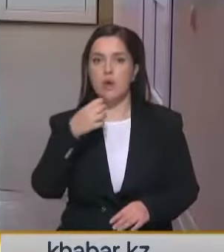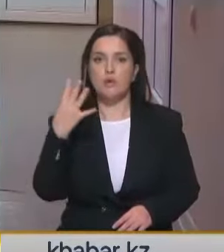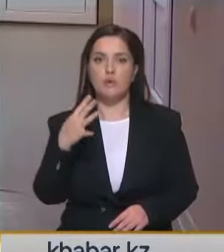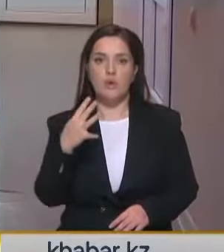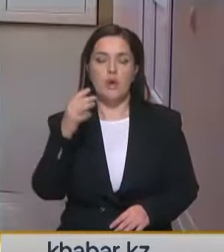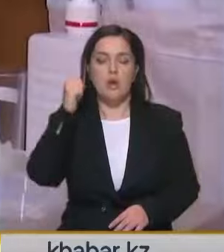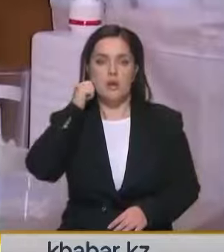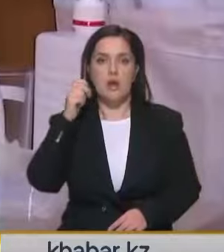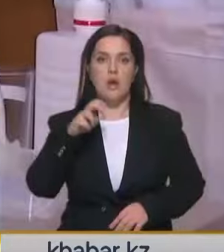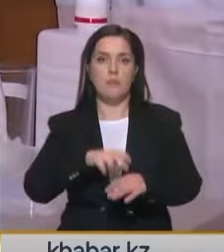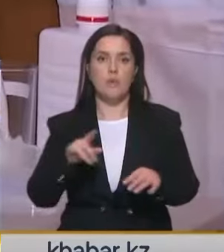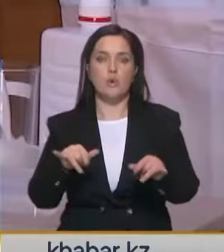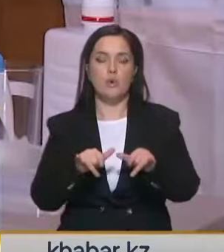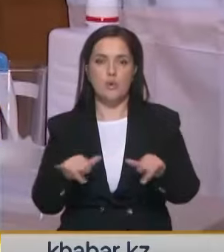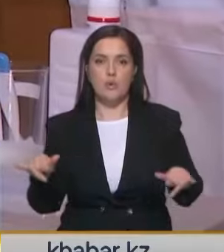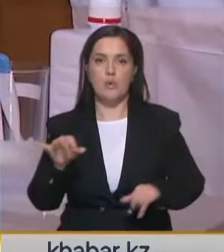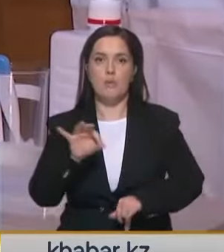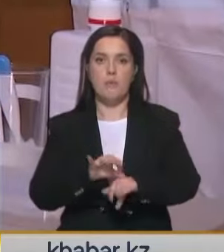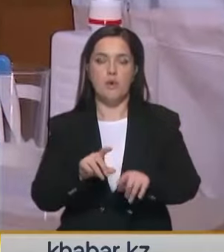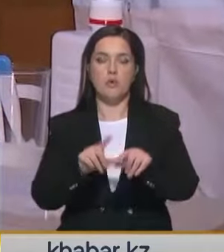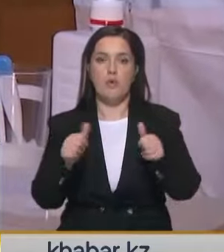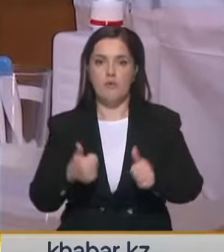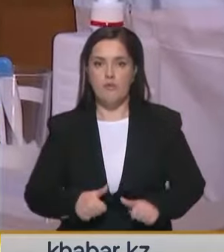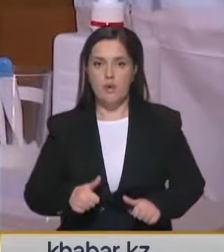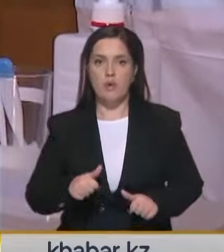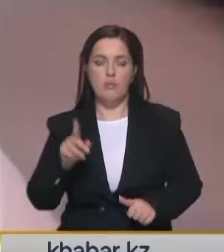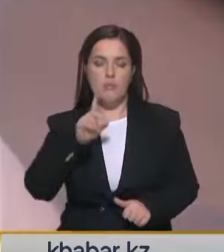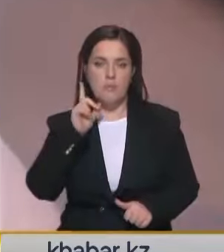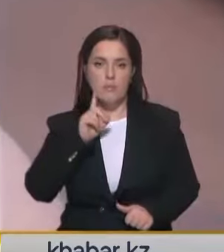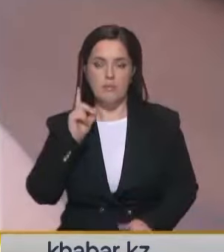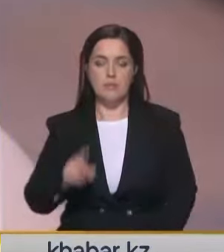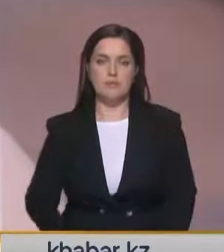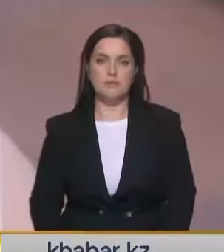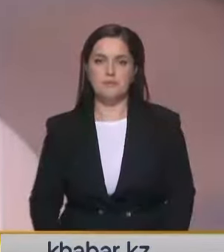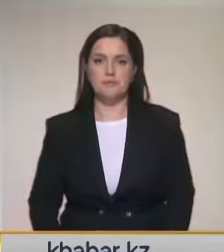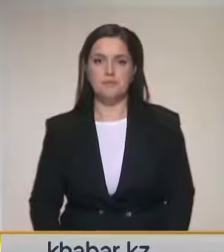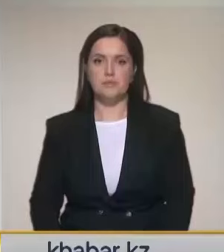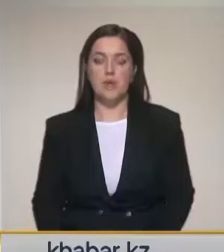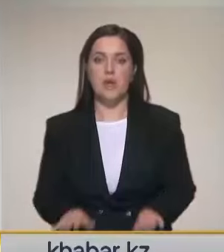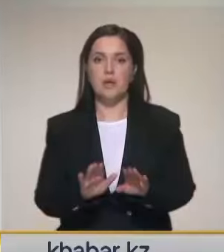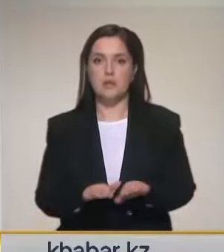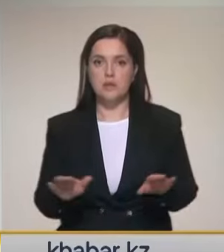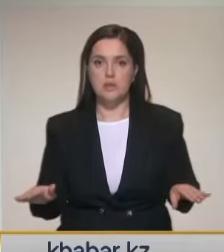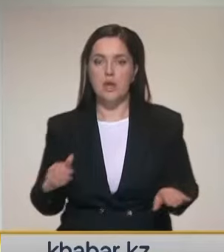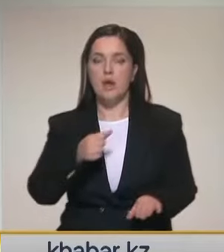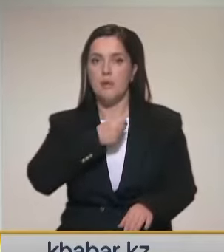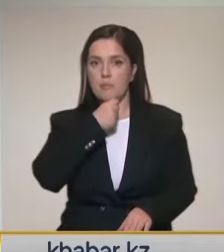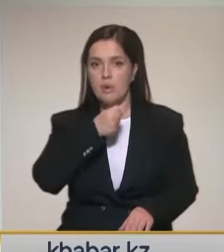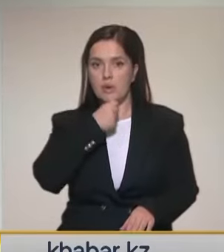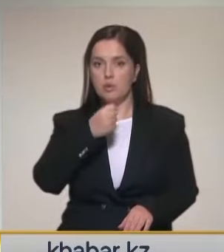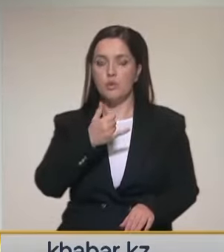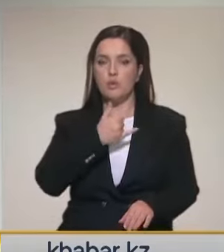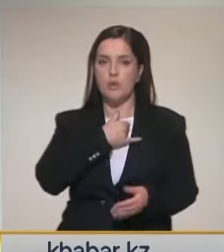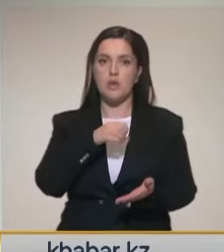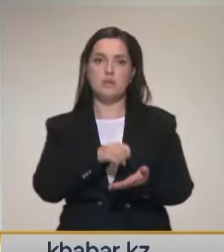последние годы медики отмечают рост заболеваемости такой формы диабета у совсем молодых. Детей и подростков у нас